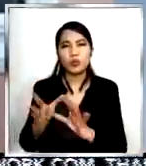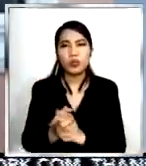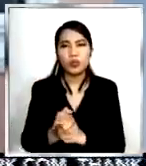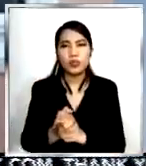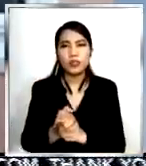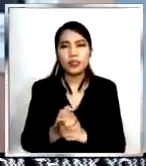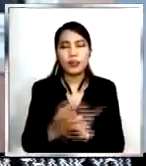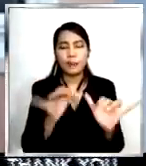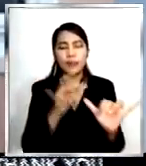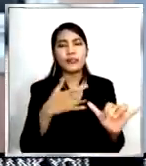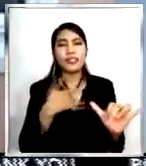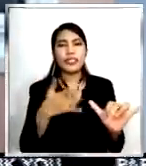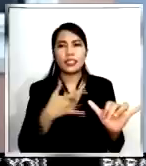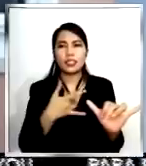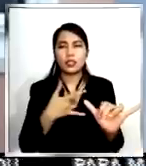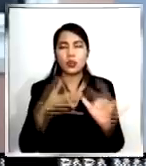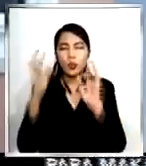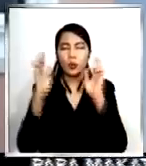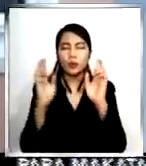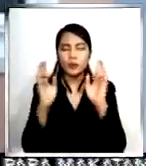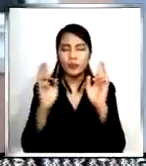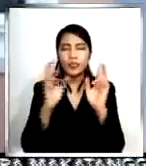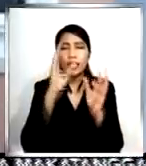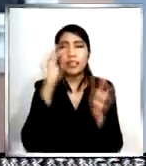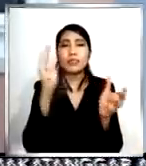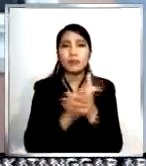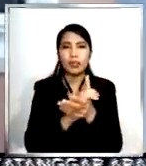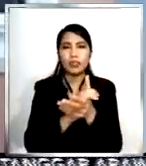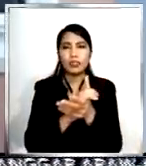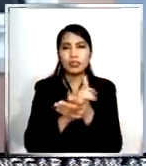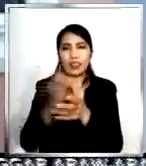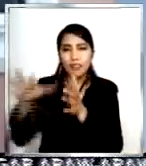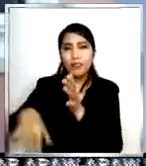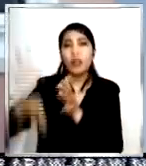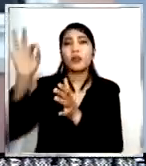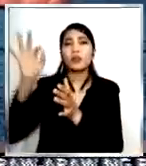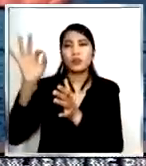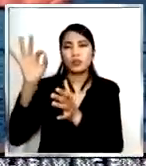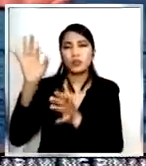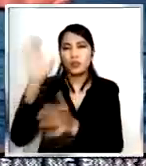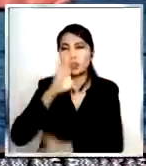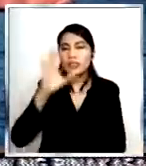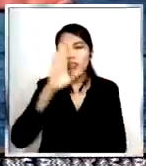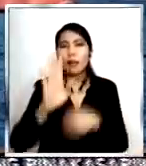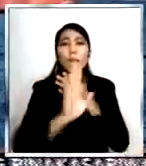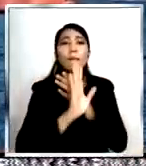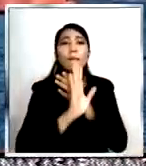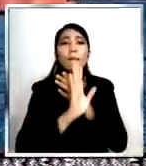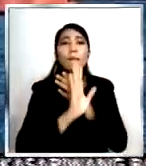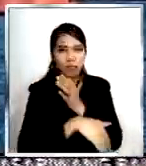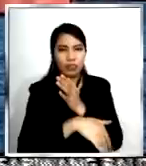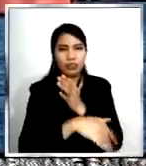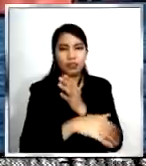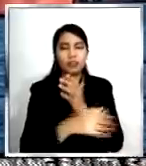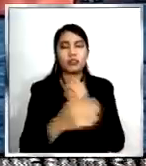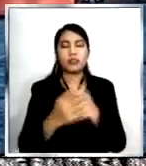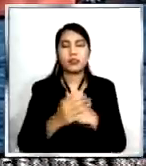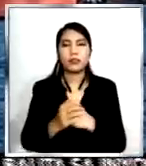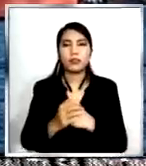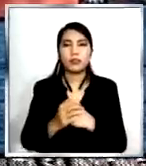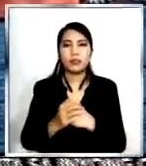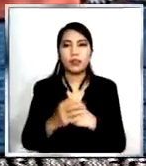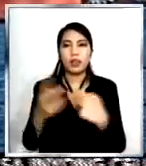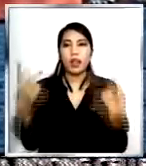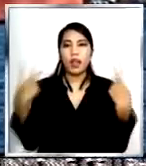Sana okay mga asawa nila makarating din sa kanila, makabalik sa kanila. May 38 Pinoy crew members na